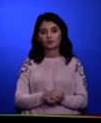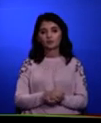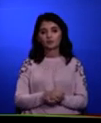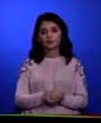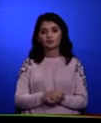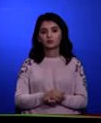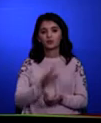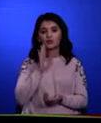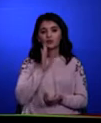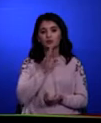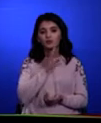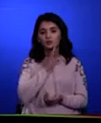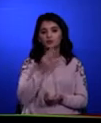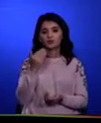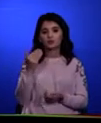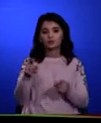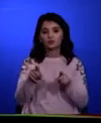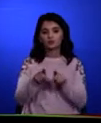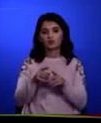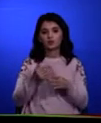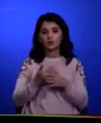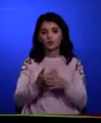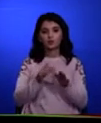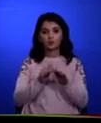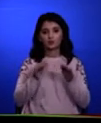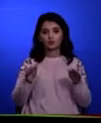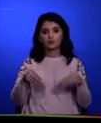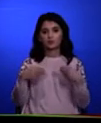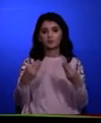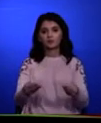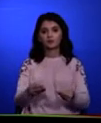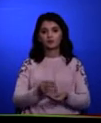Marhamat, onajonlar, sizlar ham birga yordam bering.